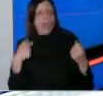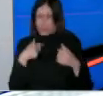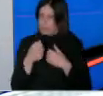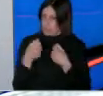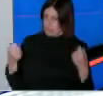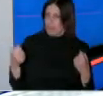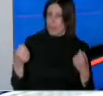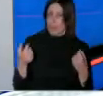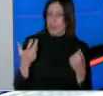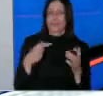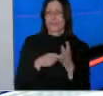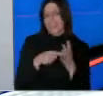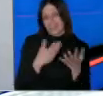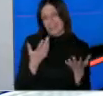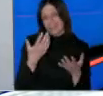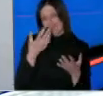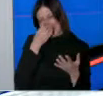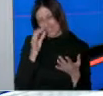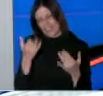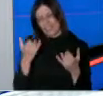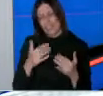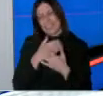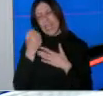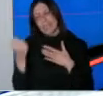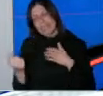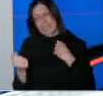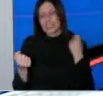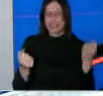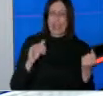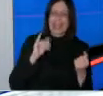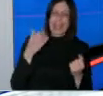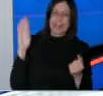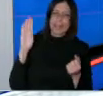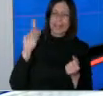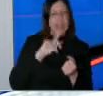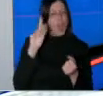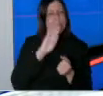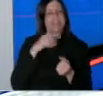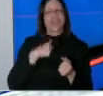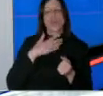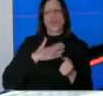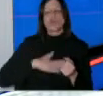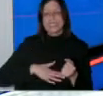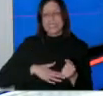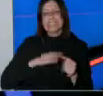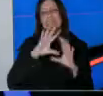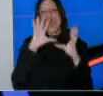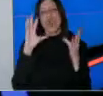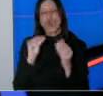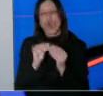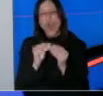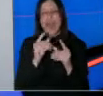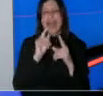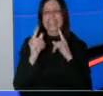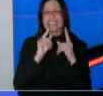כי עזוב עכשיו ימין, שמאל, כן ביבי, לא ביבי, אני רוצה שכל